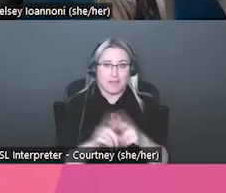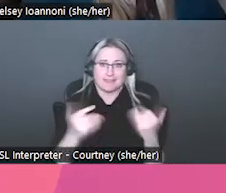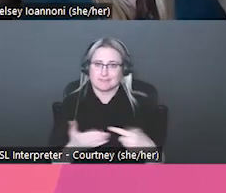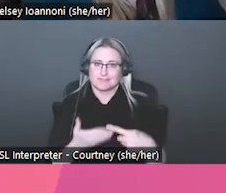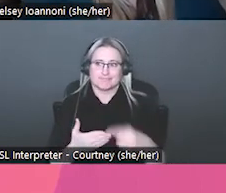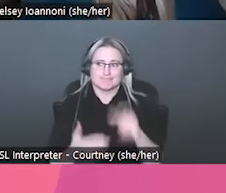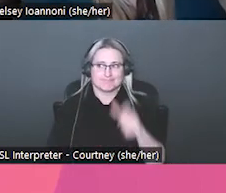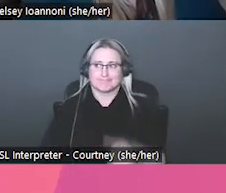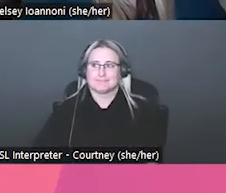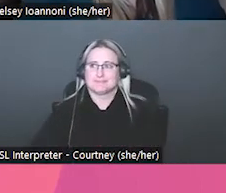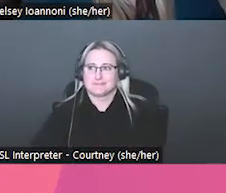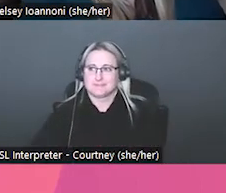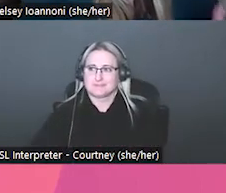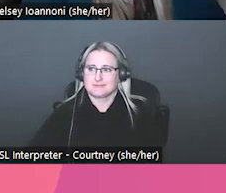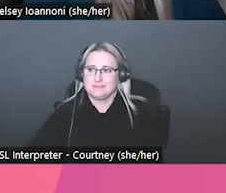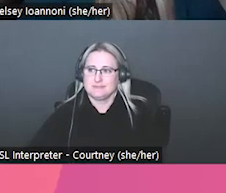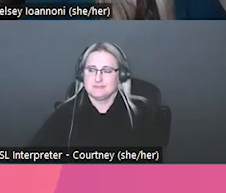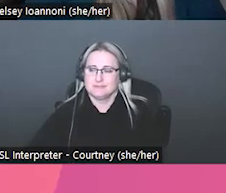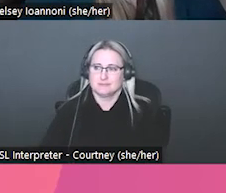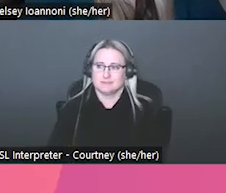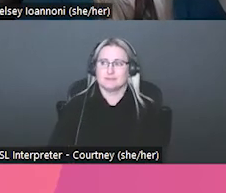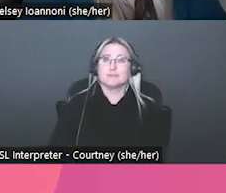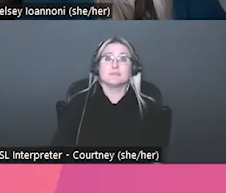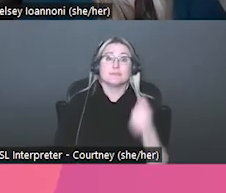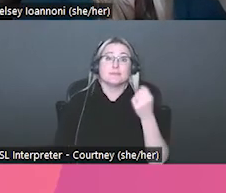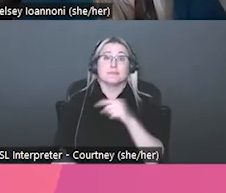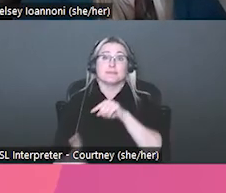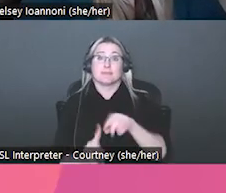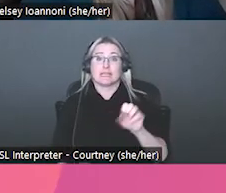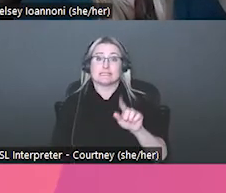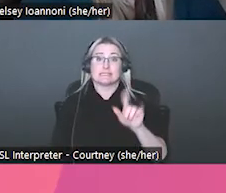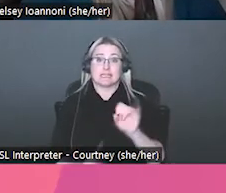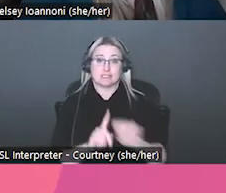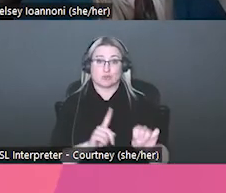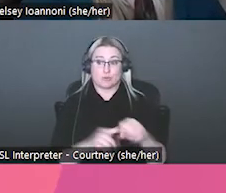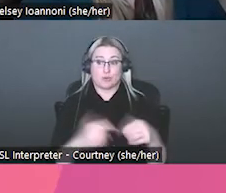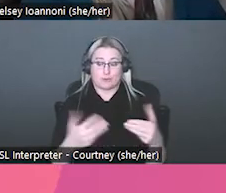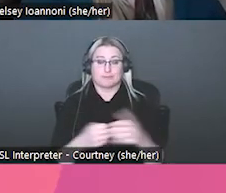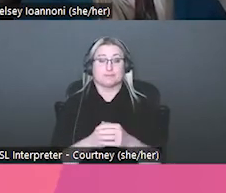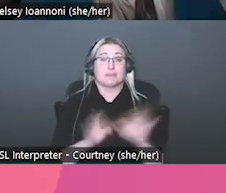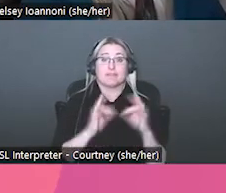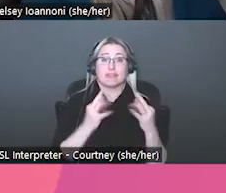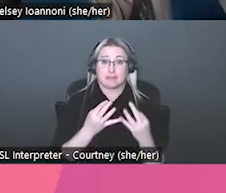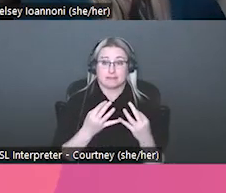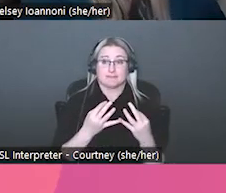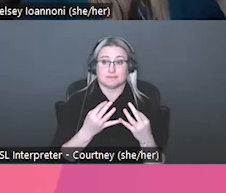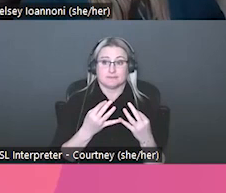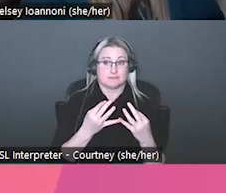élément, mais ça n'a rien, ce n'est pas en lien avec la discussion d'aujourd'hui. Alors, je vais reprendre maintenant la situation de Sally.